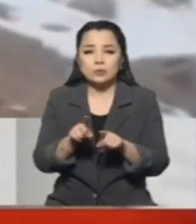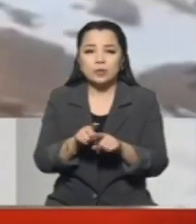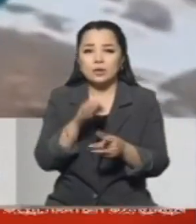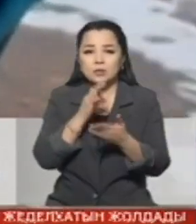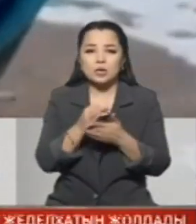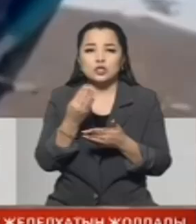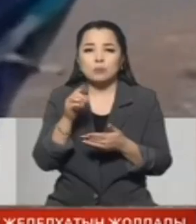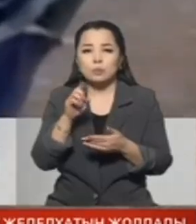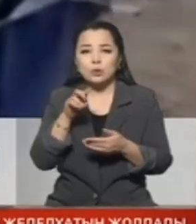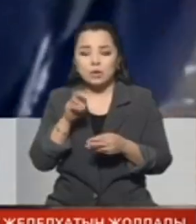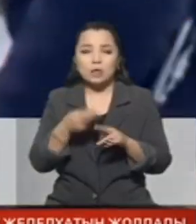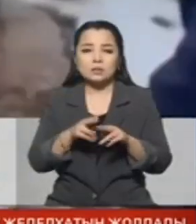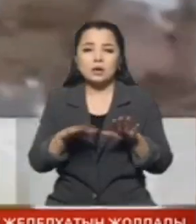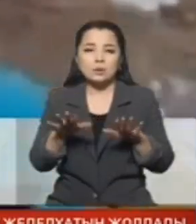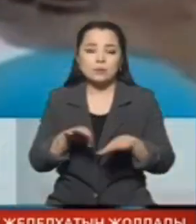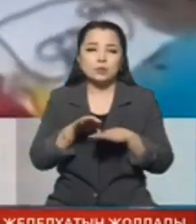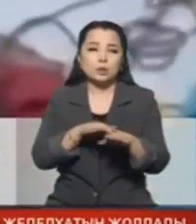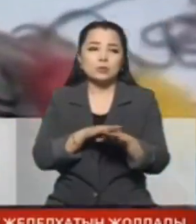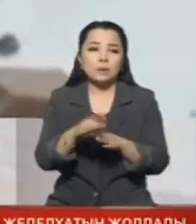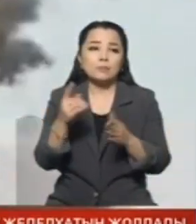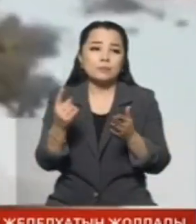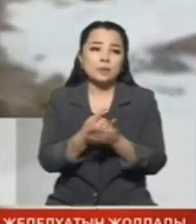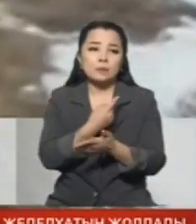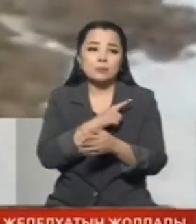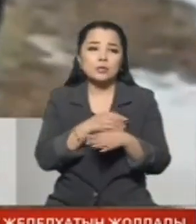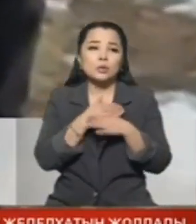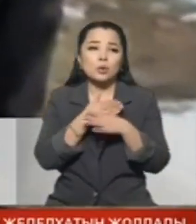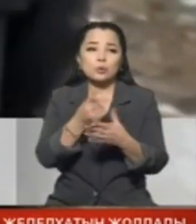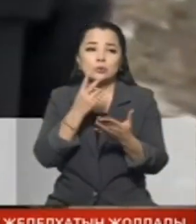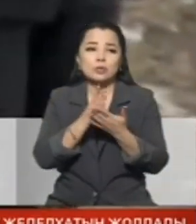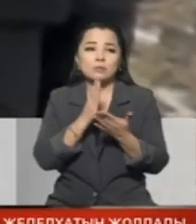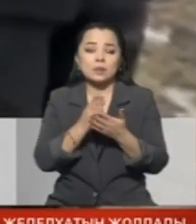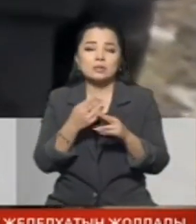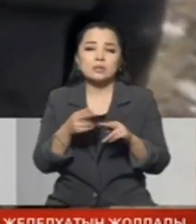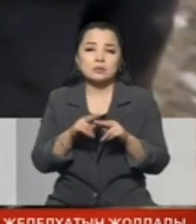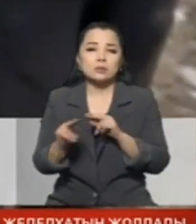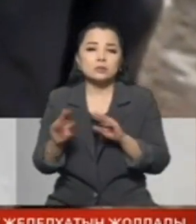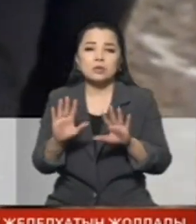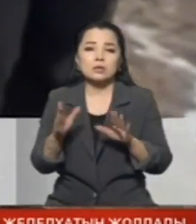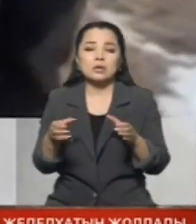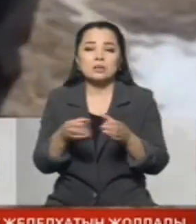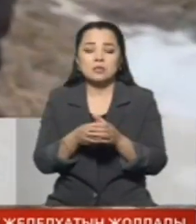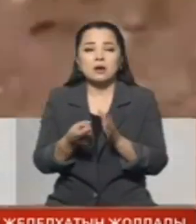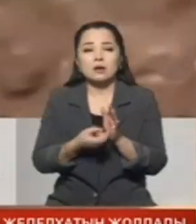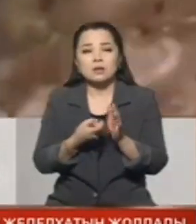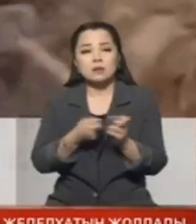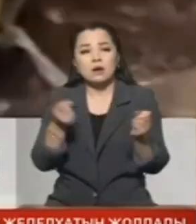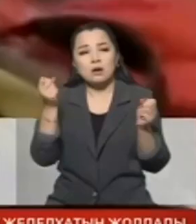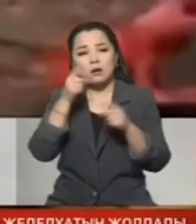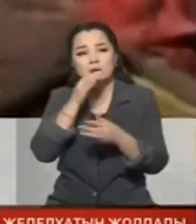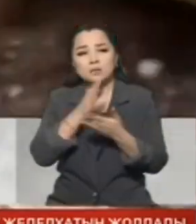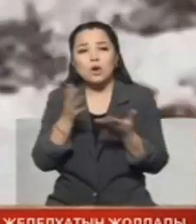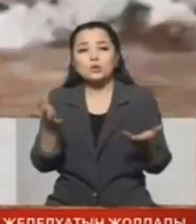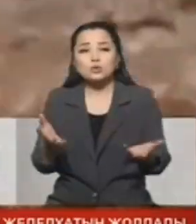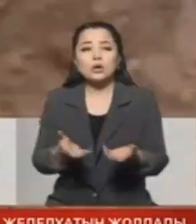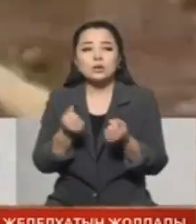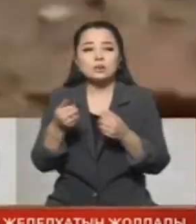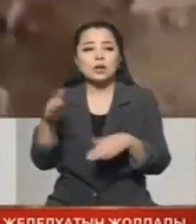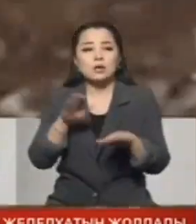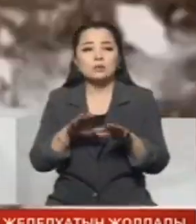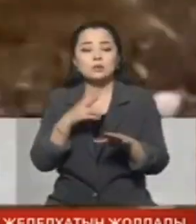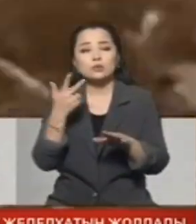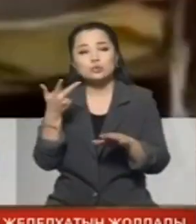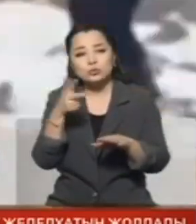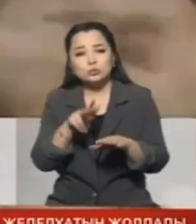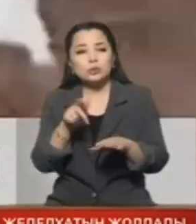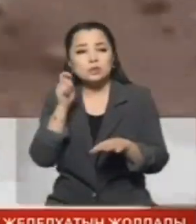Жеткіншекті Шымбұлақ бекетіне түсірді. Дәрігерлер алғашқы медициналық көмек көрсетті. Оқиғаның мән-жайы әлі анықталып жатыр. Құтқарушылар тауға шыққан